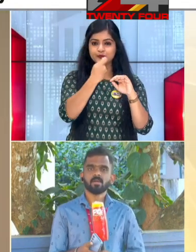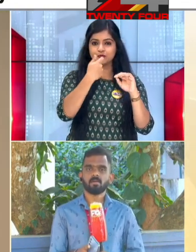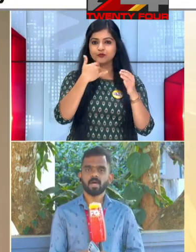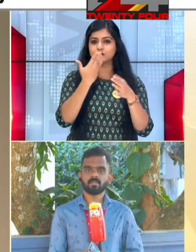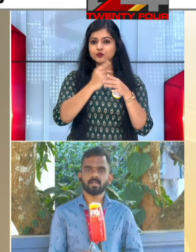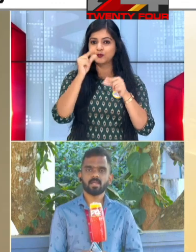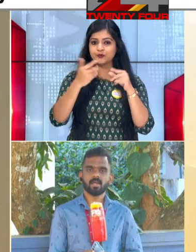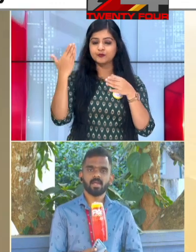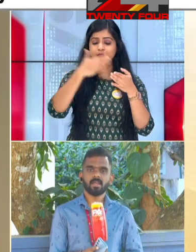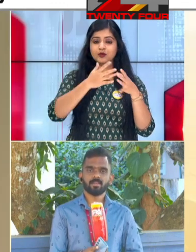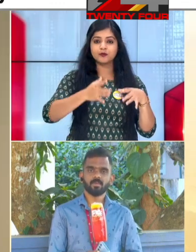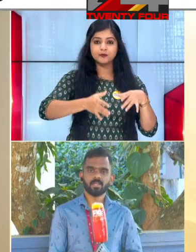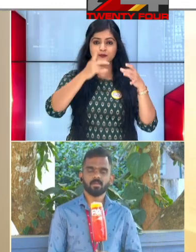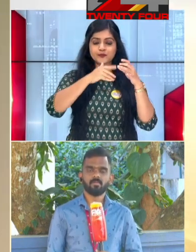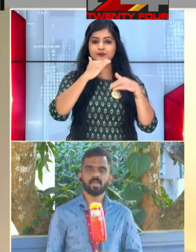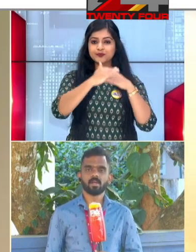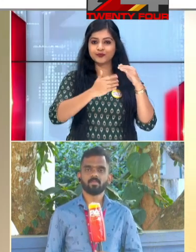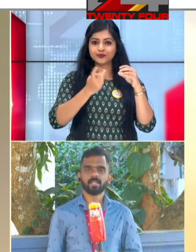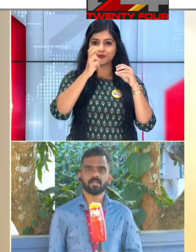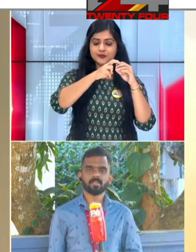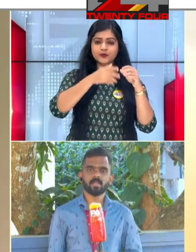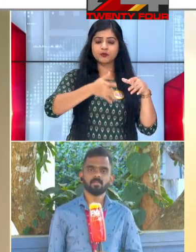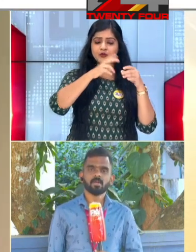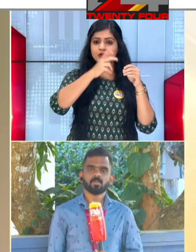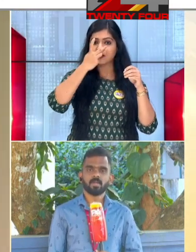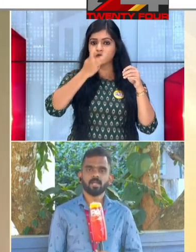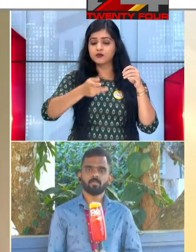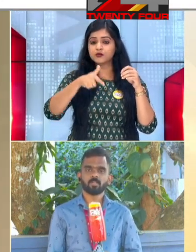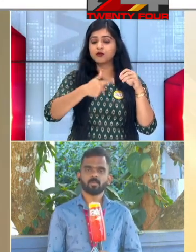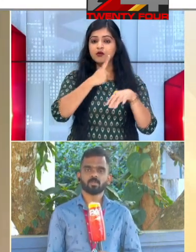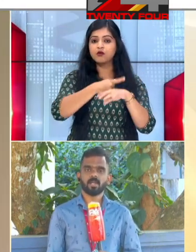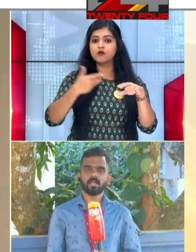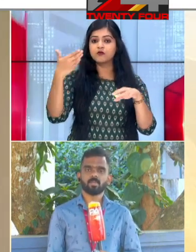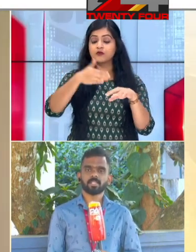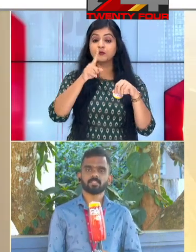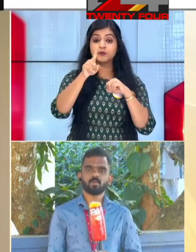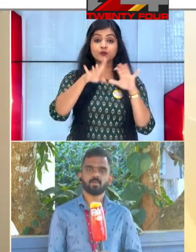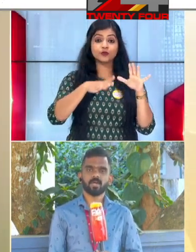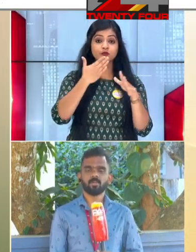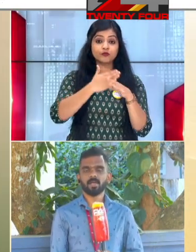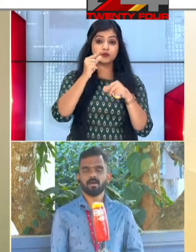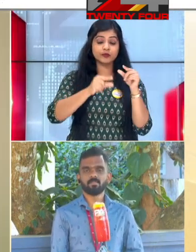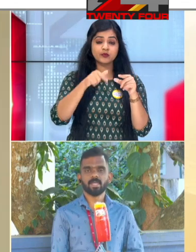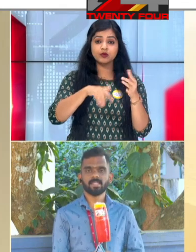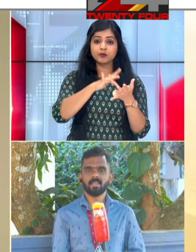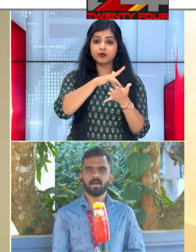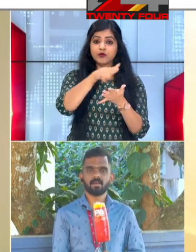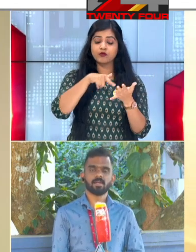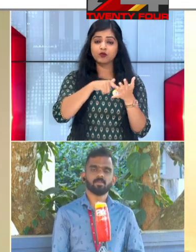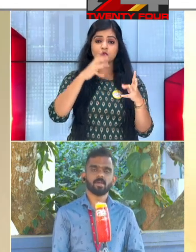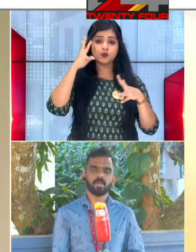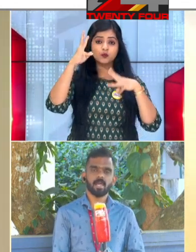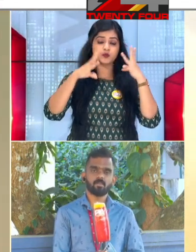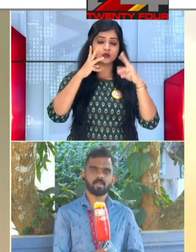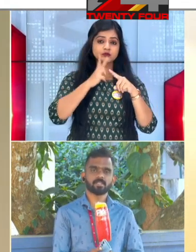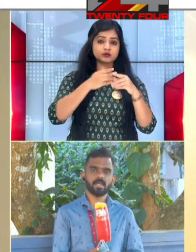അവർ മരത്തിൽ കയറിയ ഏണിക്ക് ചുവട്ടിൽ വരെ കടുവ എത്തിയത്. എന്തായാലും 19 തൊഴിലാളികൾ ആ പ്രദേശത്ത് ഉണ്ടായിരുന്നു. എല്ലാവരും ഭീതിയിലാണ്